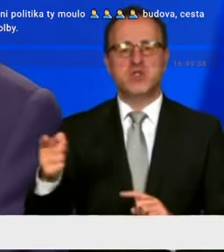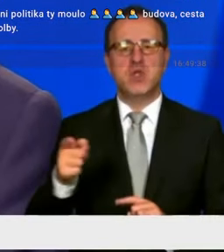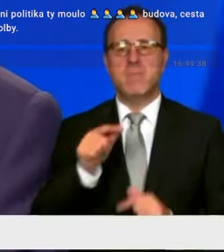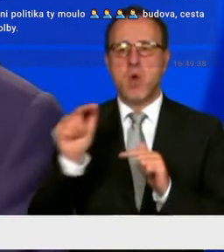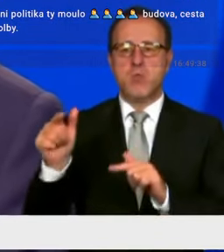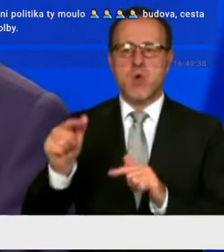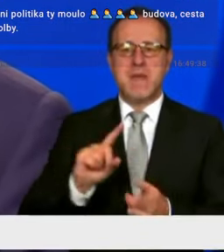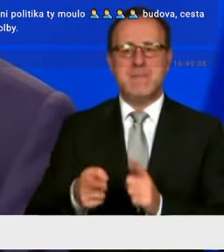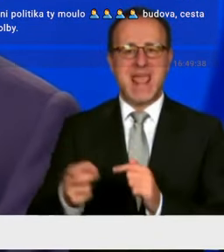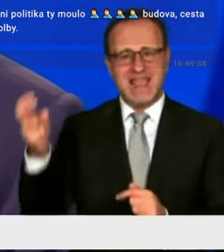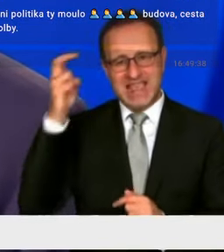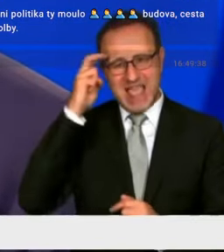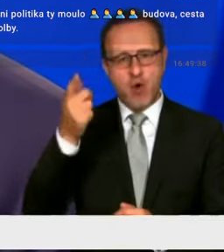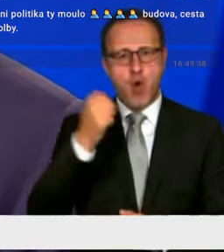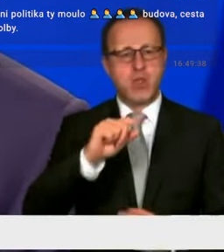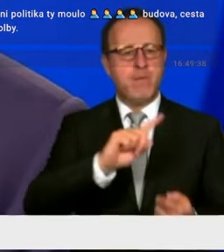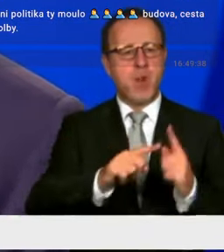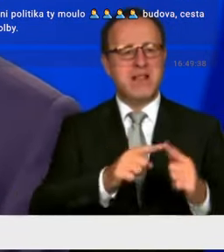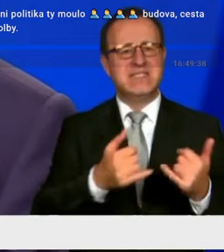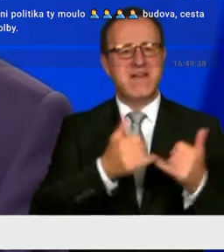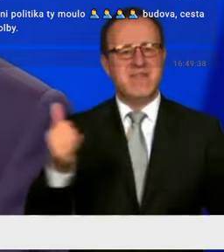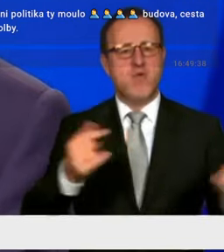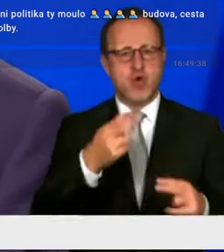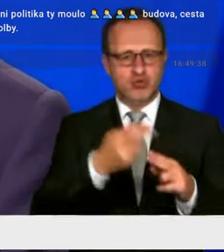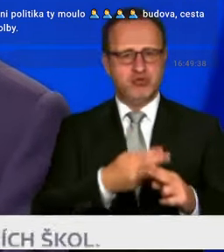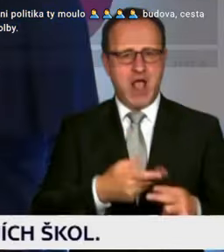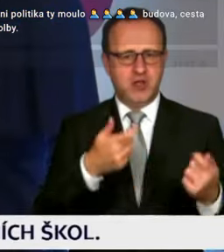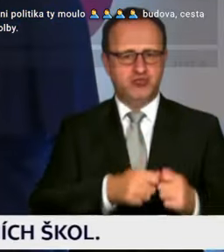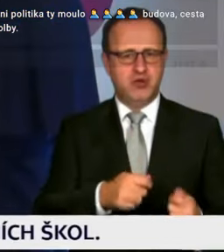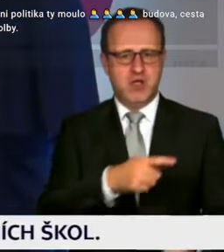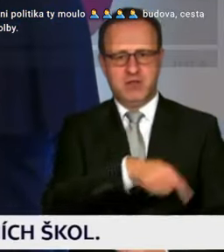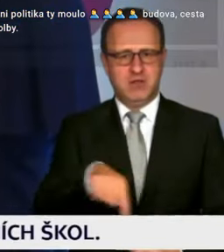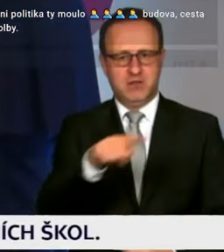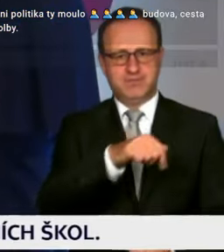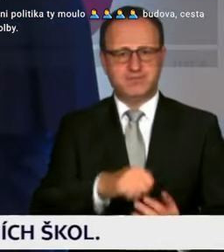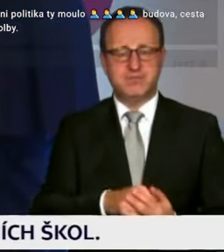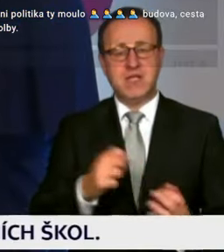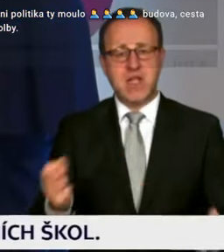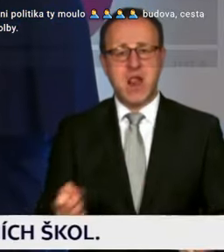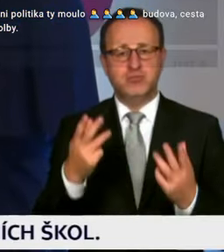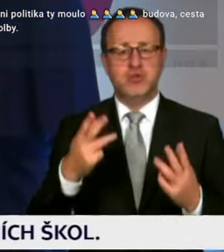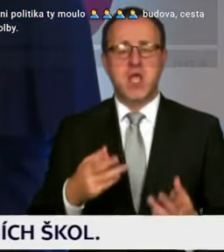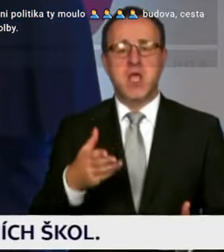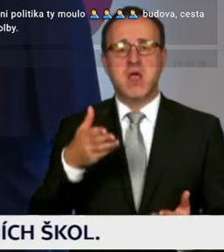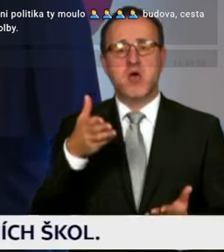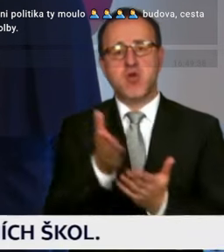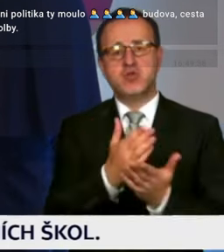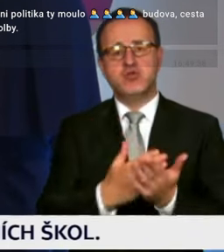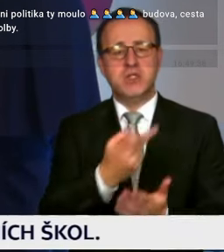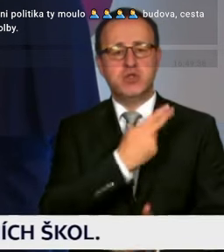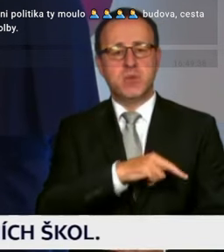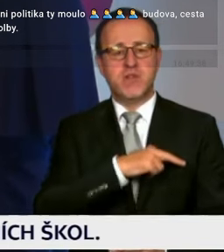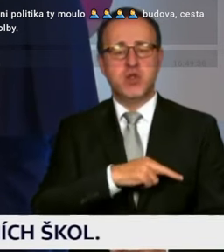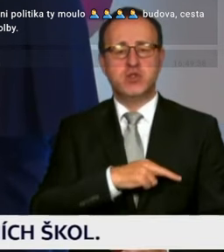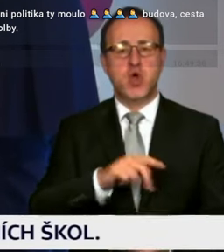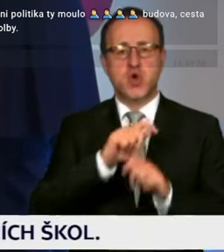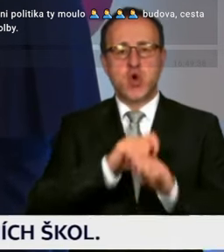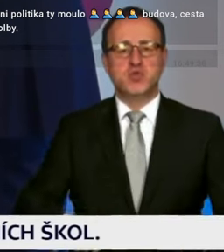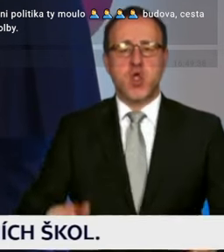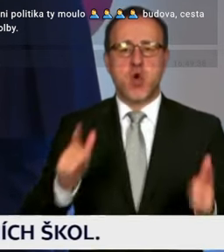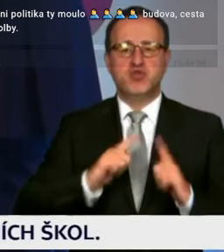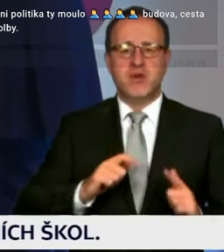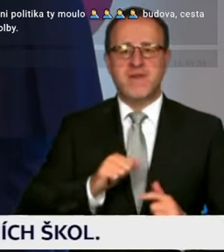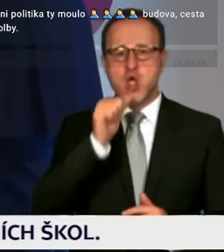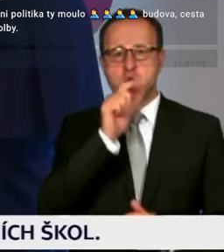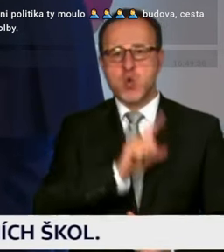členských krajinách ktorý je naozaj rôzny No a lepšie rozložiť tú zodpovednosť rozhodnutie sa očakáva na júlovom summite na to vo